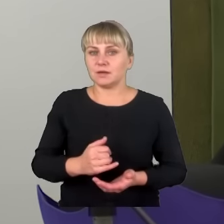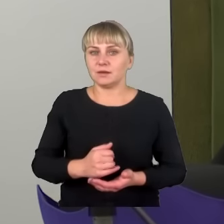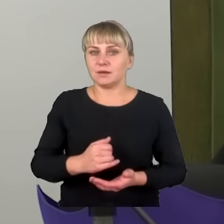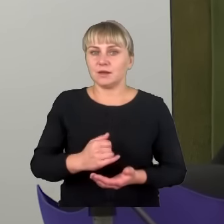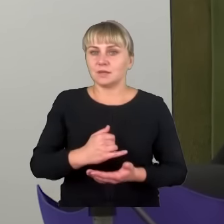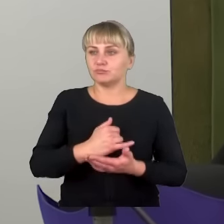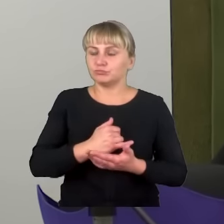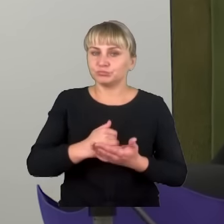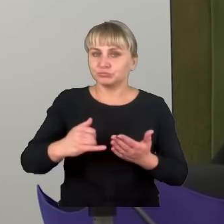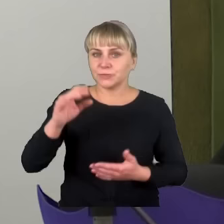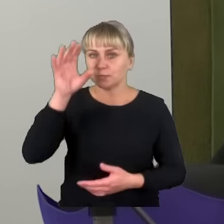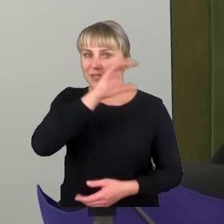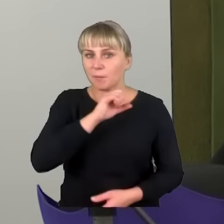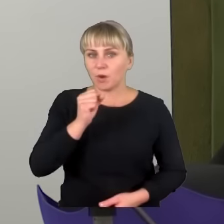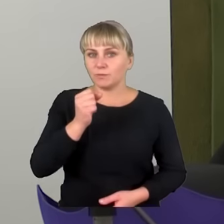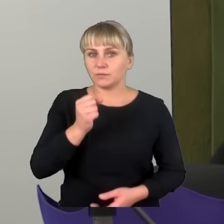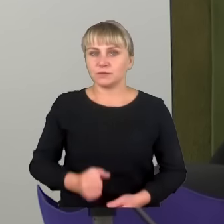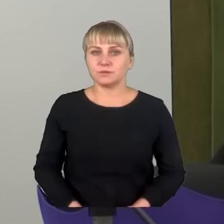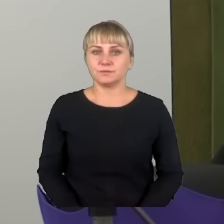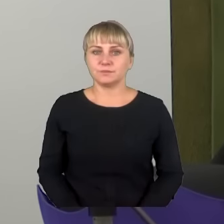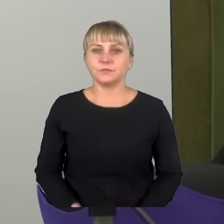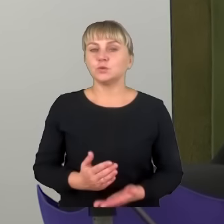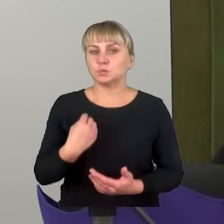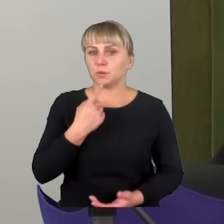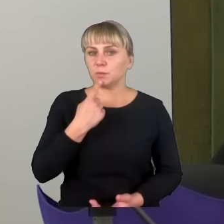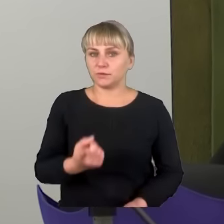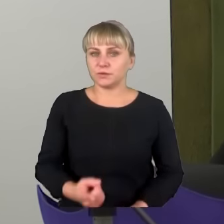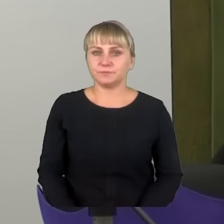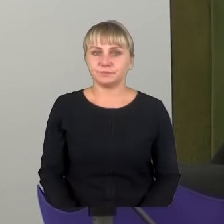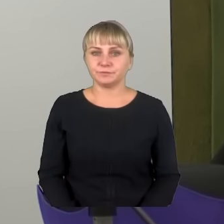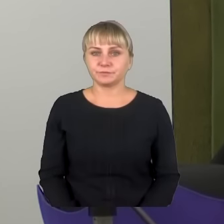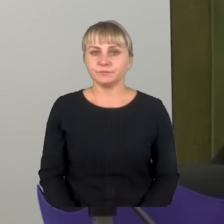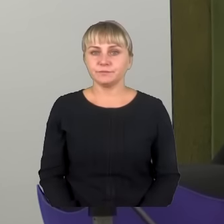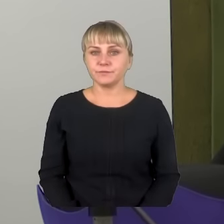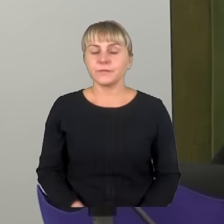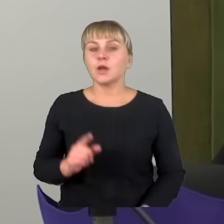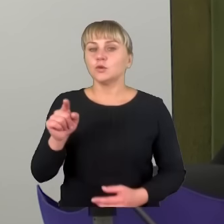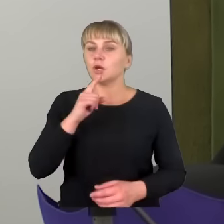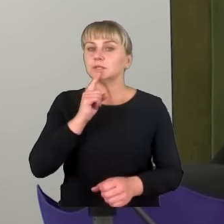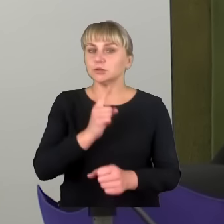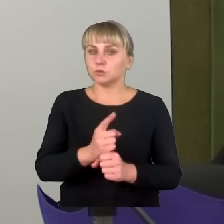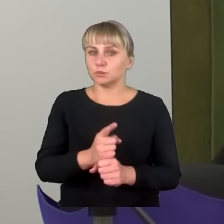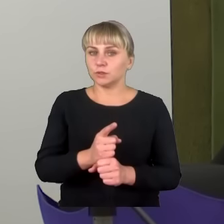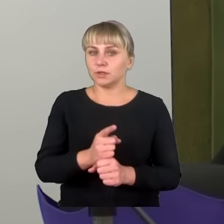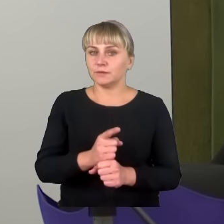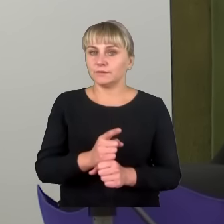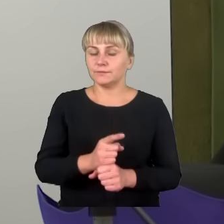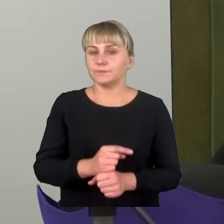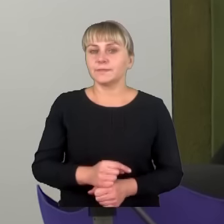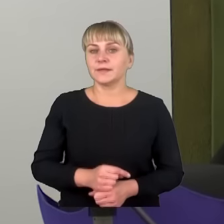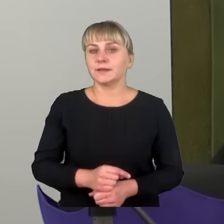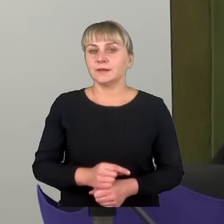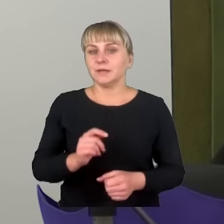zapomnieć, ani się nie zaciera, tak jak powiedziałem. Czyli to decyduje o tym, że jest